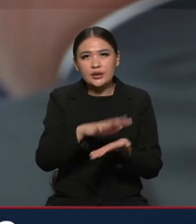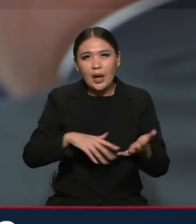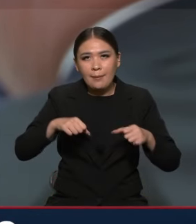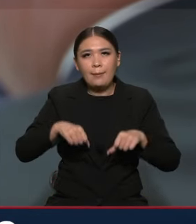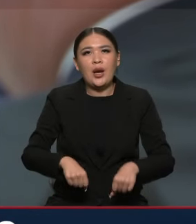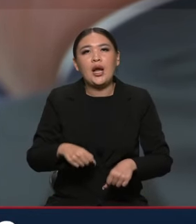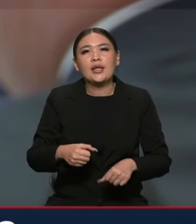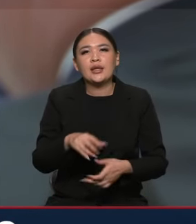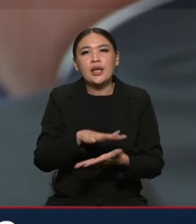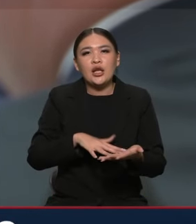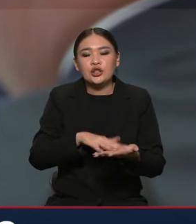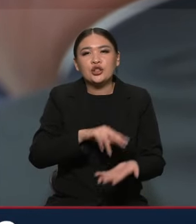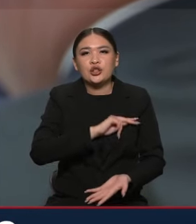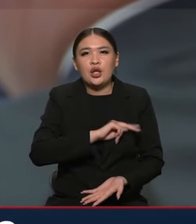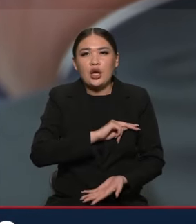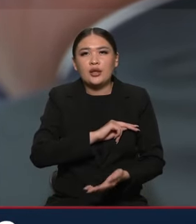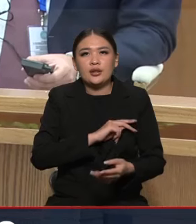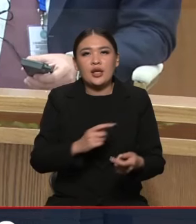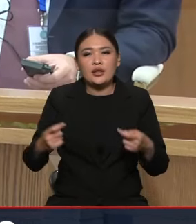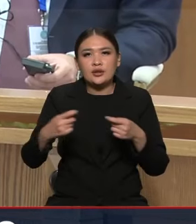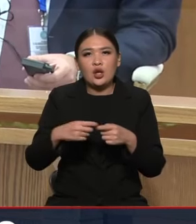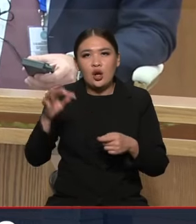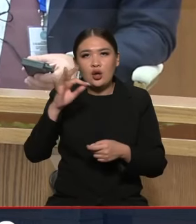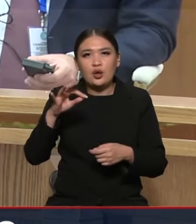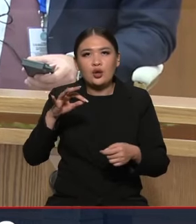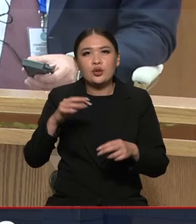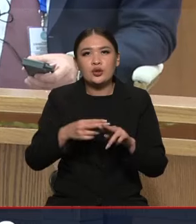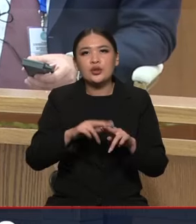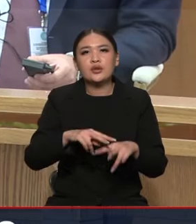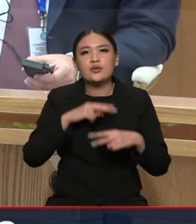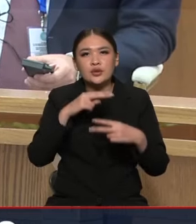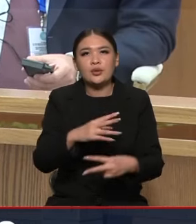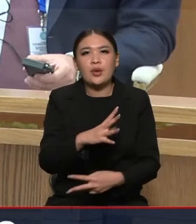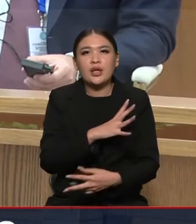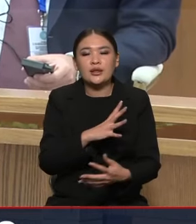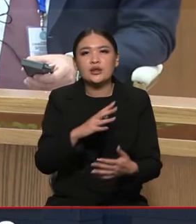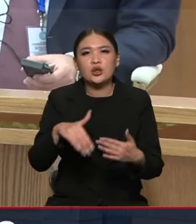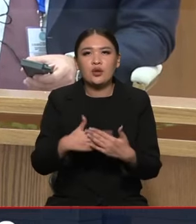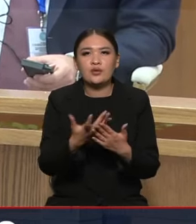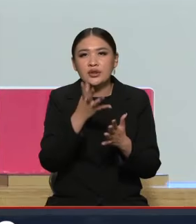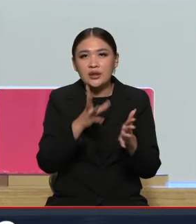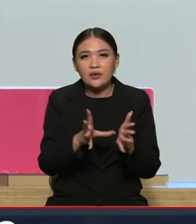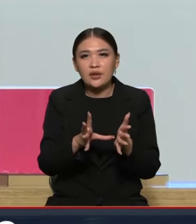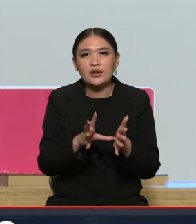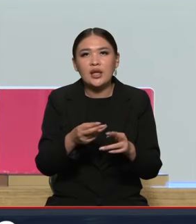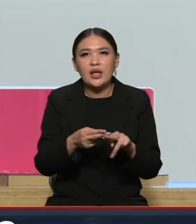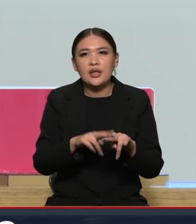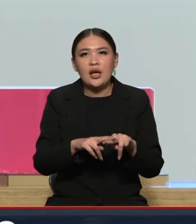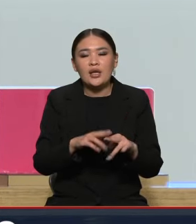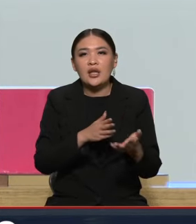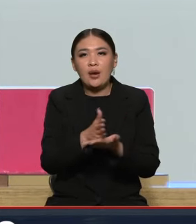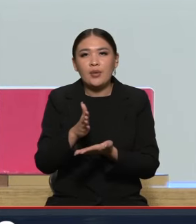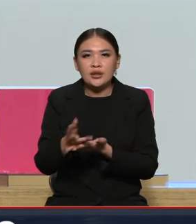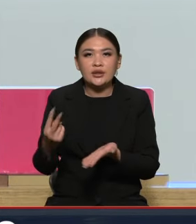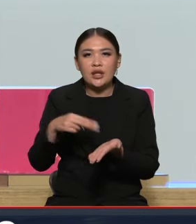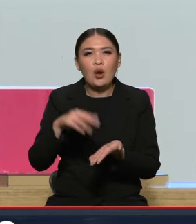их дальнейшего развития сотрудничества в правовой сфере. Особое внимание уделили цифровизации отрасли. Стороны подчеркнули, что это направление